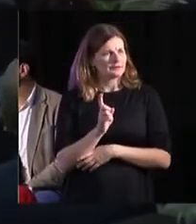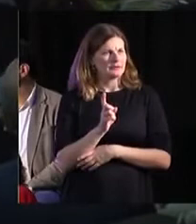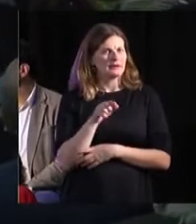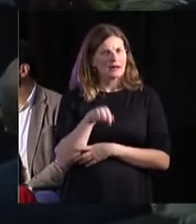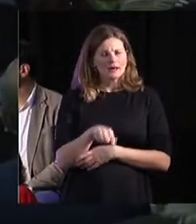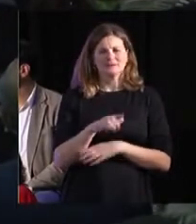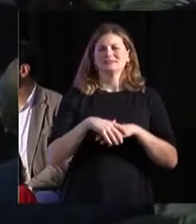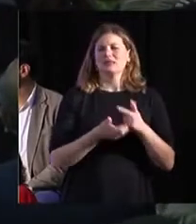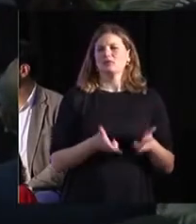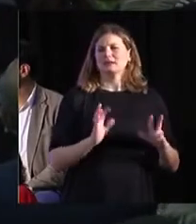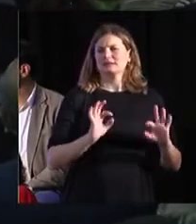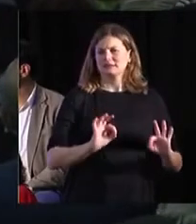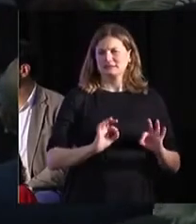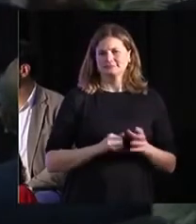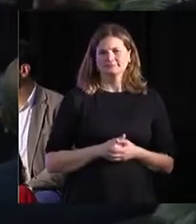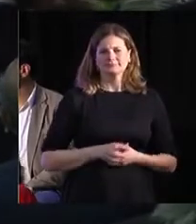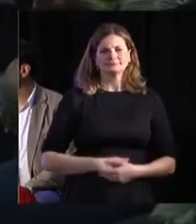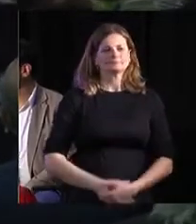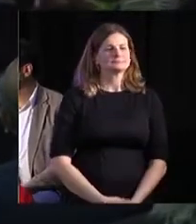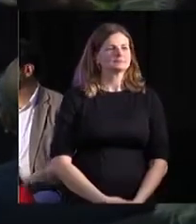Això és la democràcia.